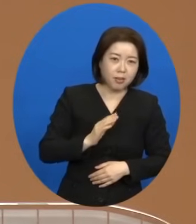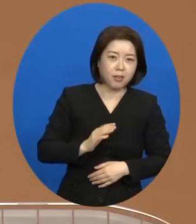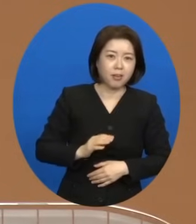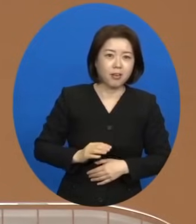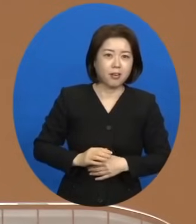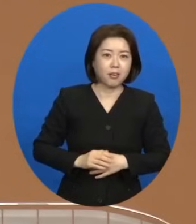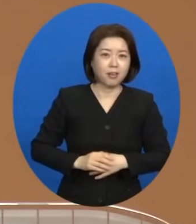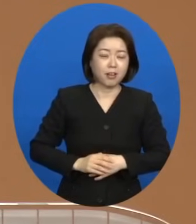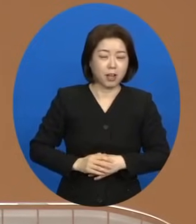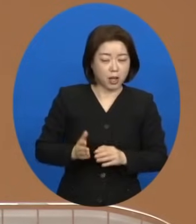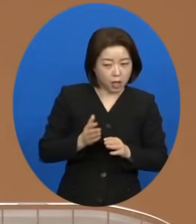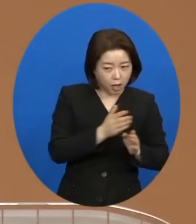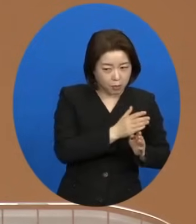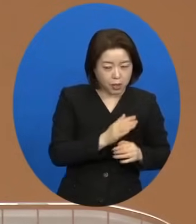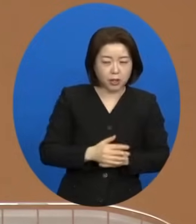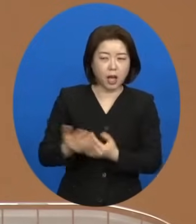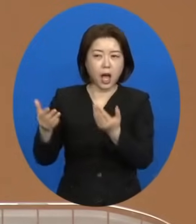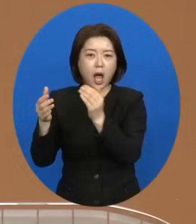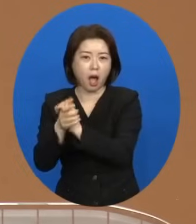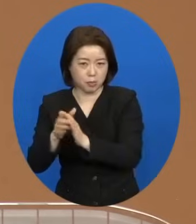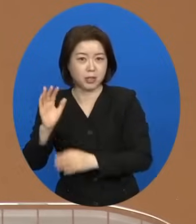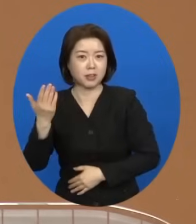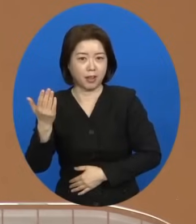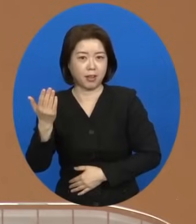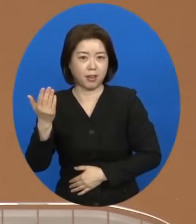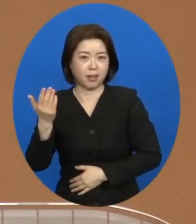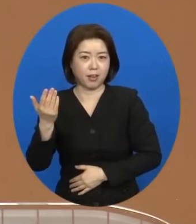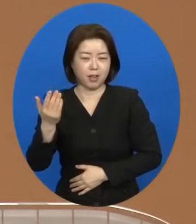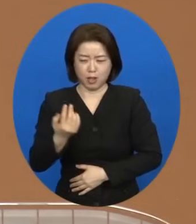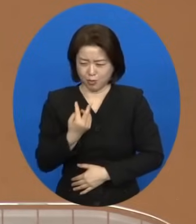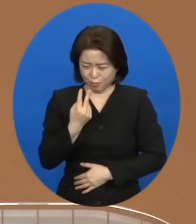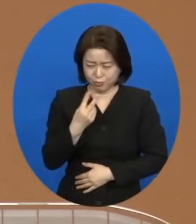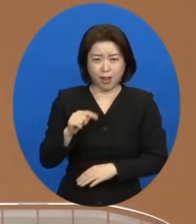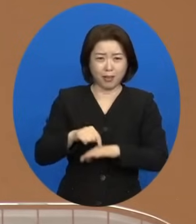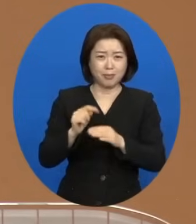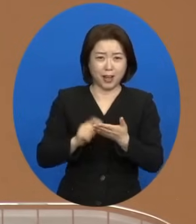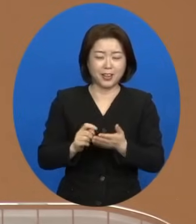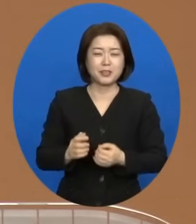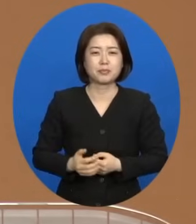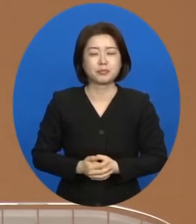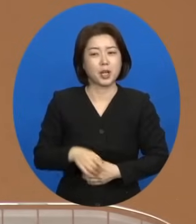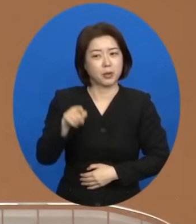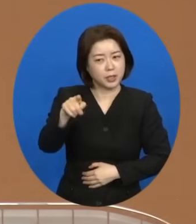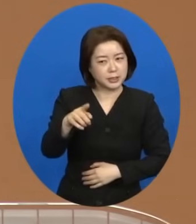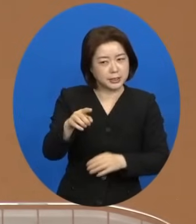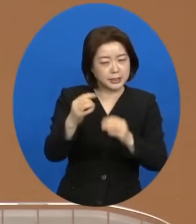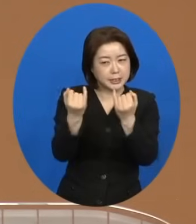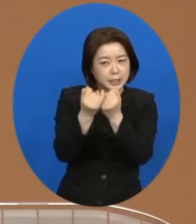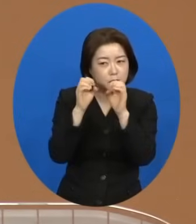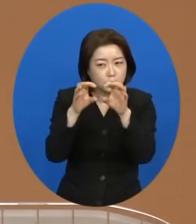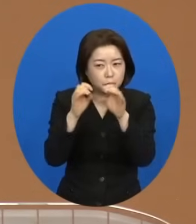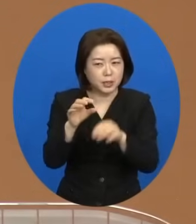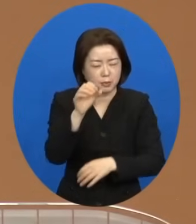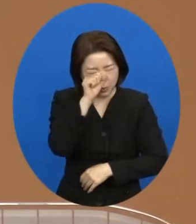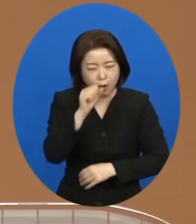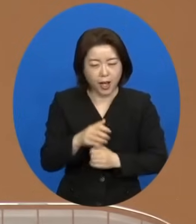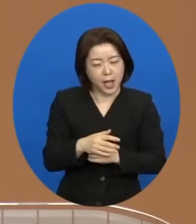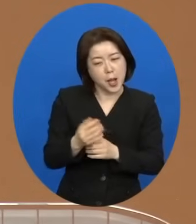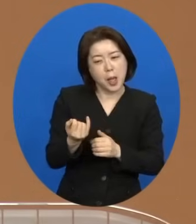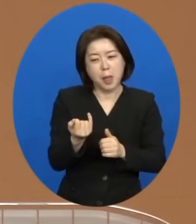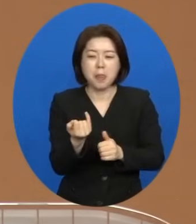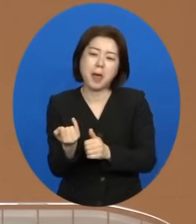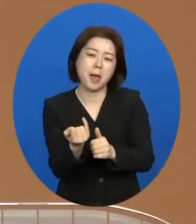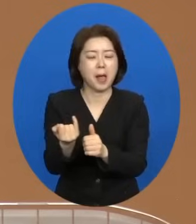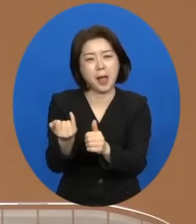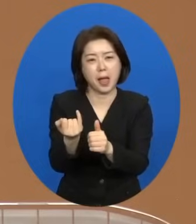근데 속으로 한 편으로는 아멘이 되는 거예요 그러면서 그 전사 님을 제가 좋아하게 됐어 따라다니게 됐습니다 그러면서 그